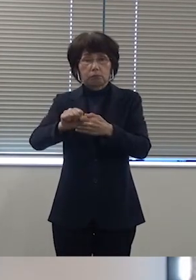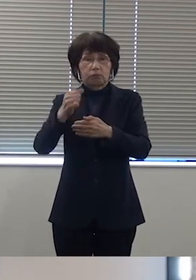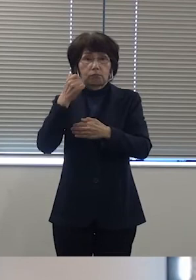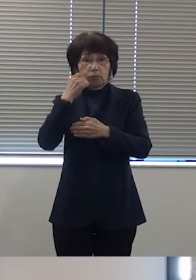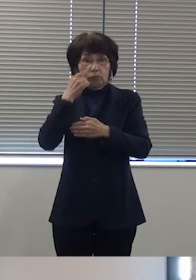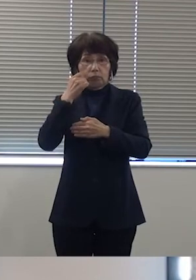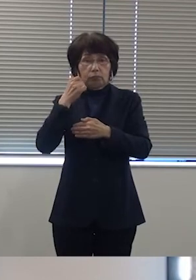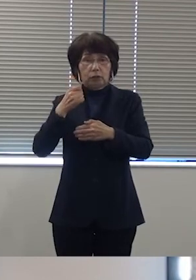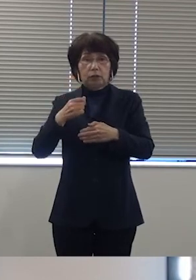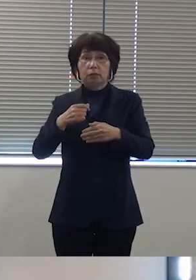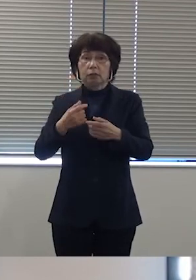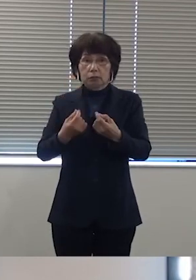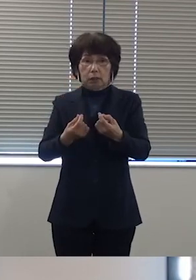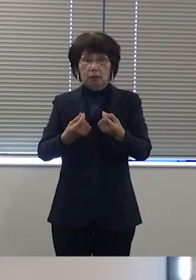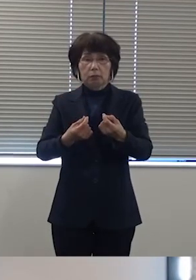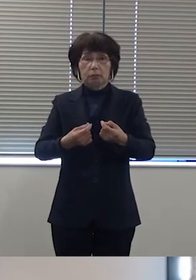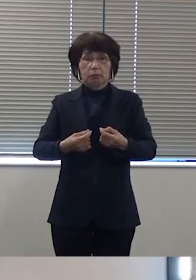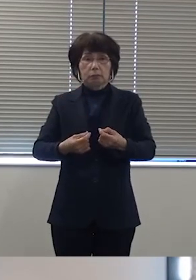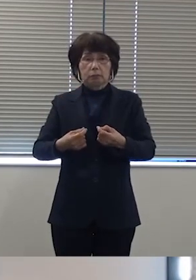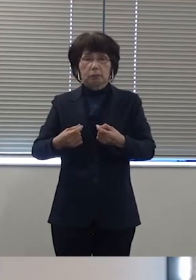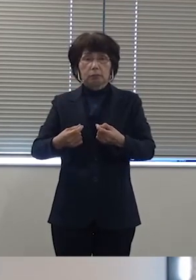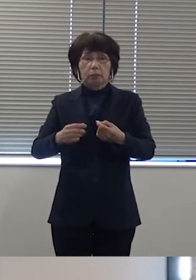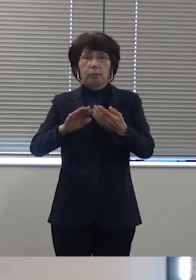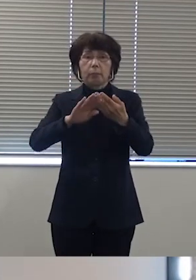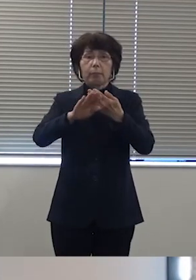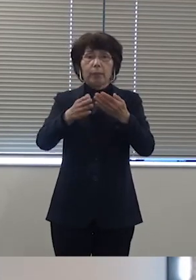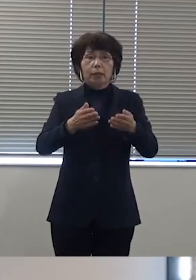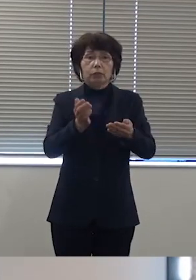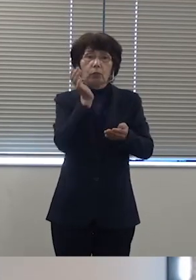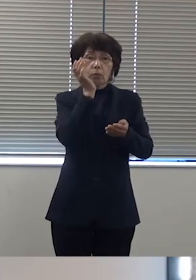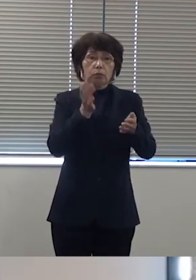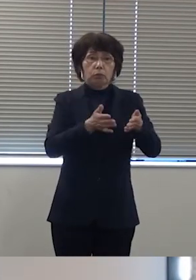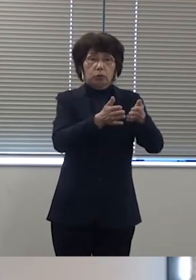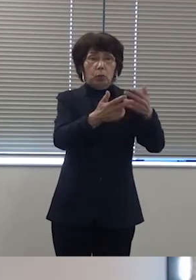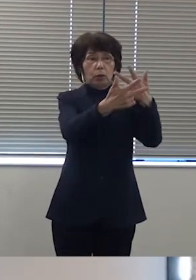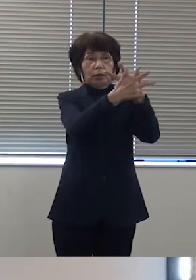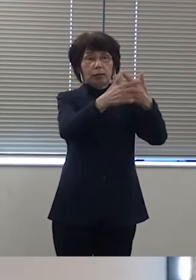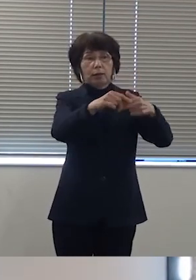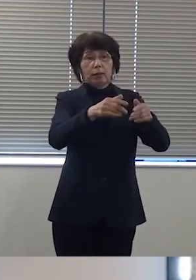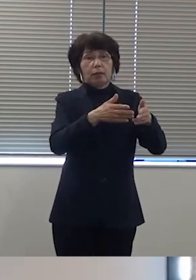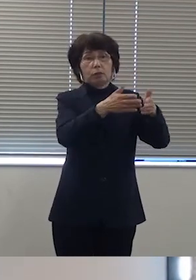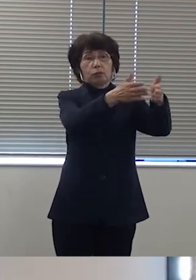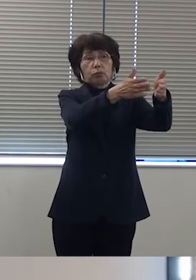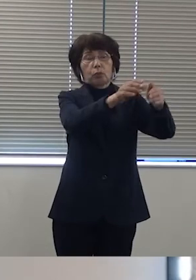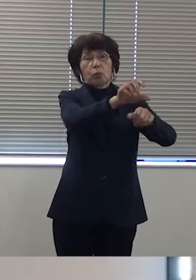ので、その水路を確保したことによって、上流の水路が今下がっています。